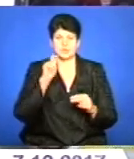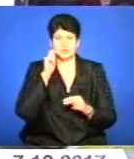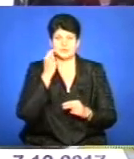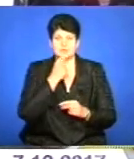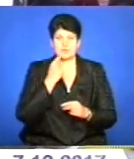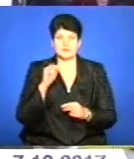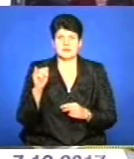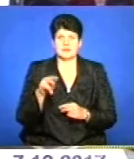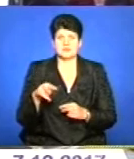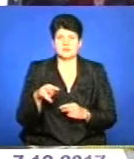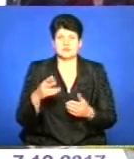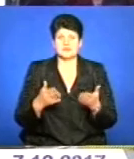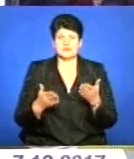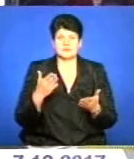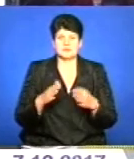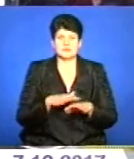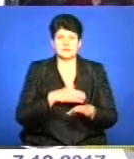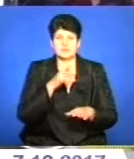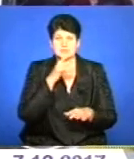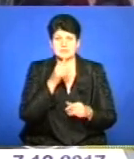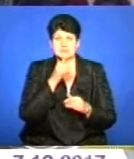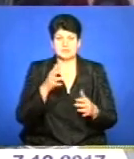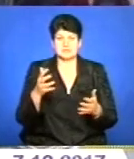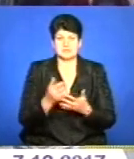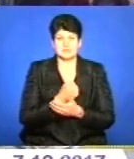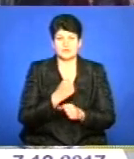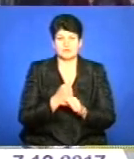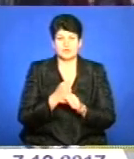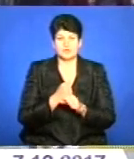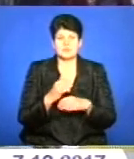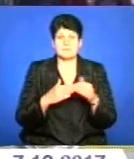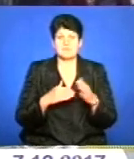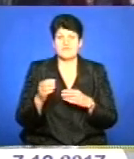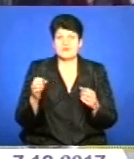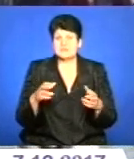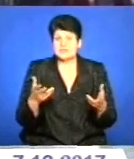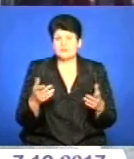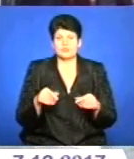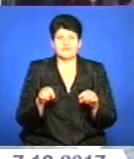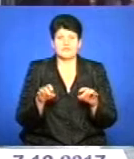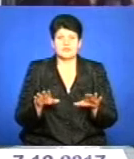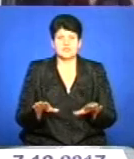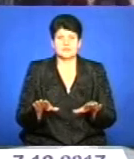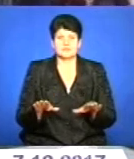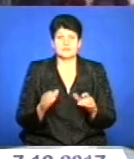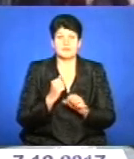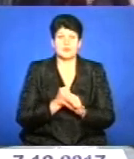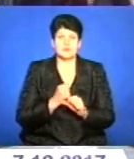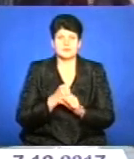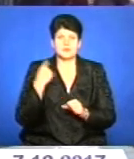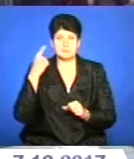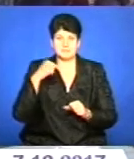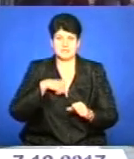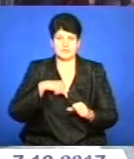мови і літератури, але довгий час я не змогла знайти роботу за професією, і тому вирішила попрацювати